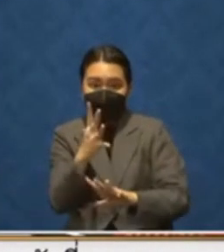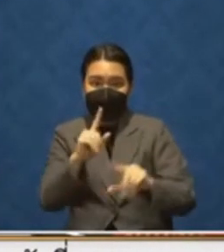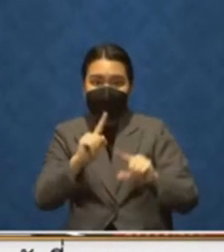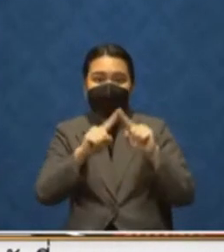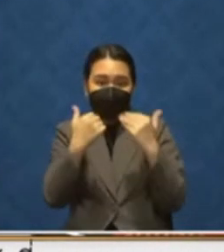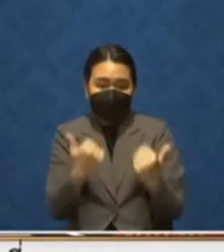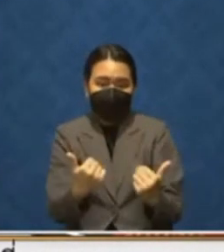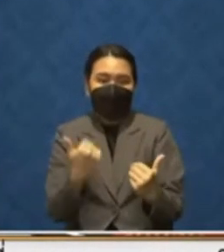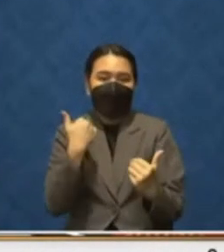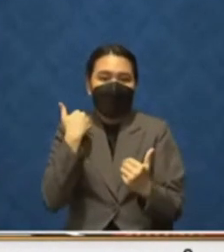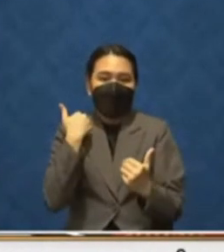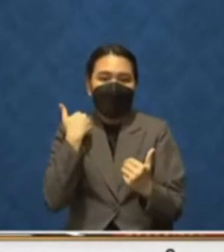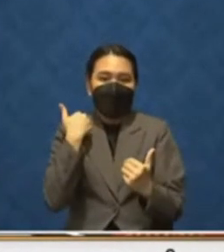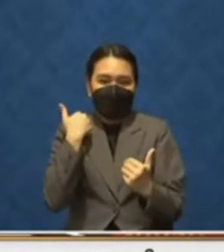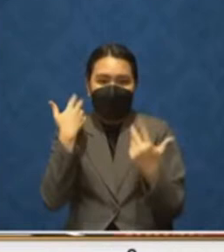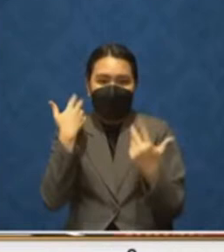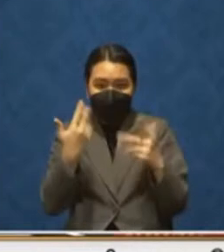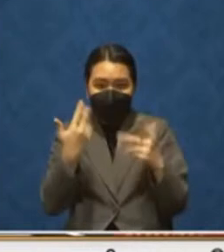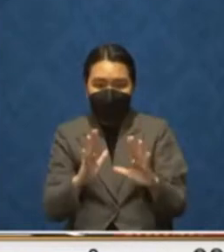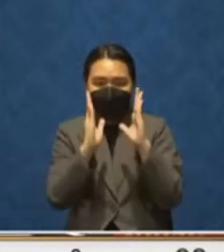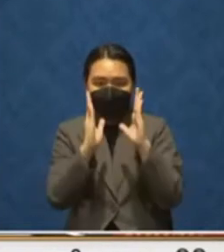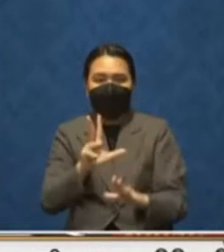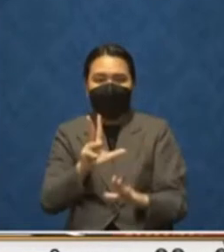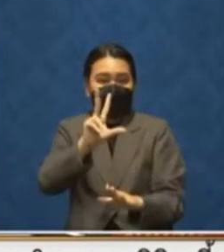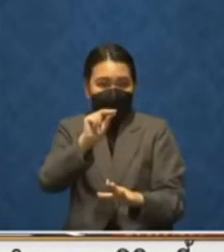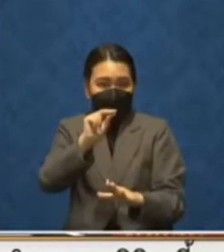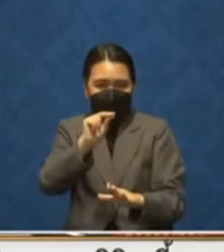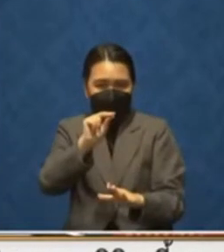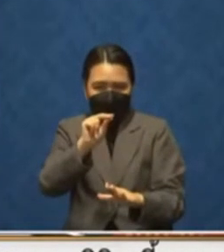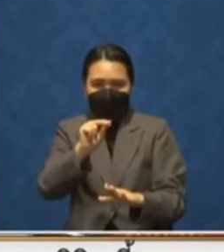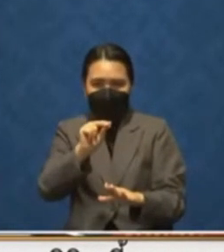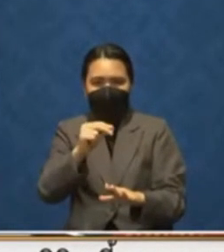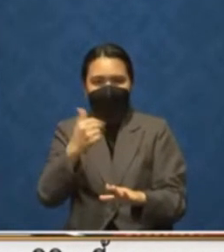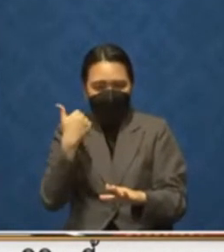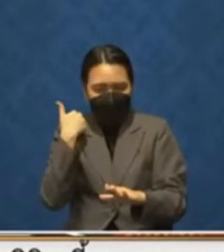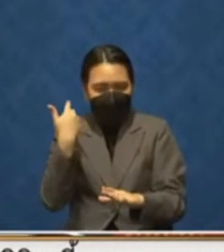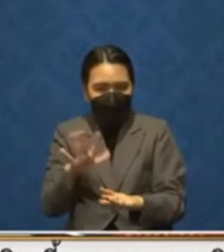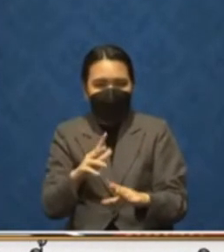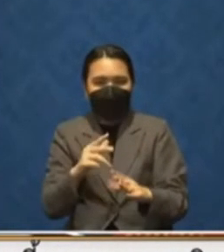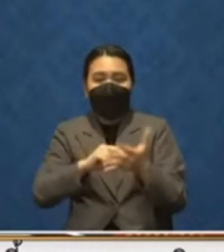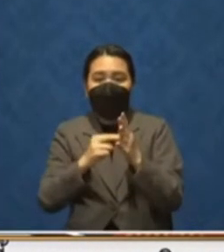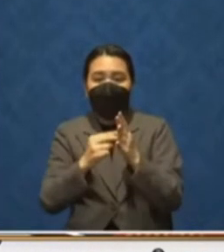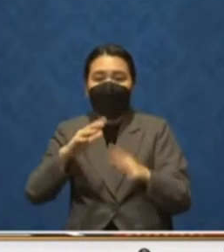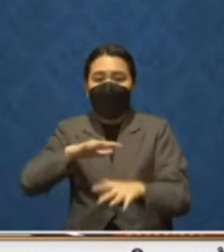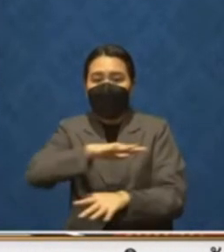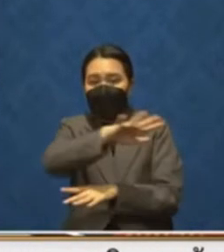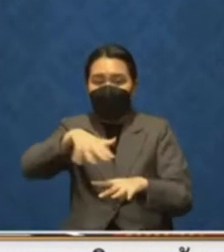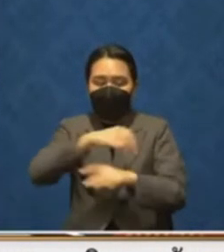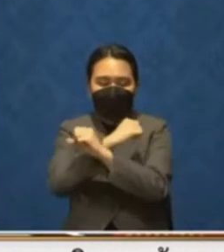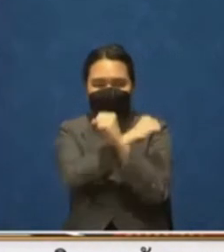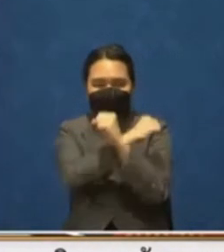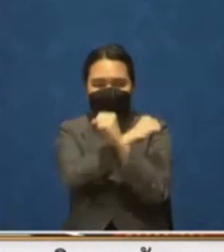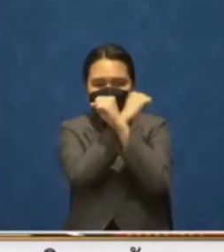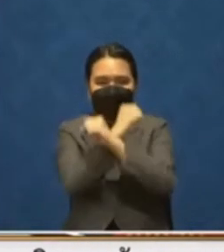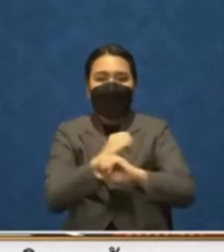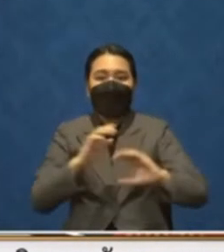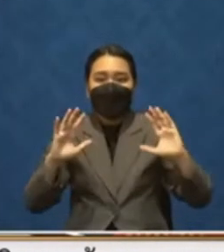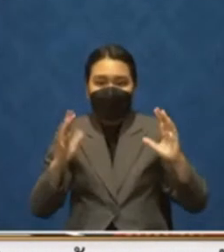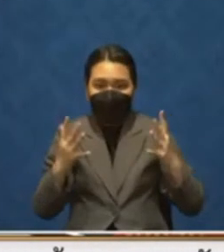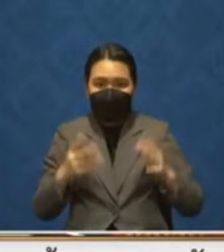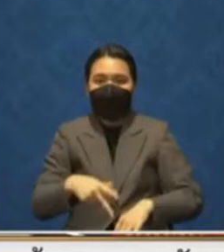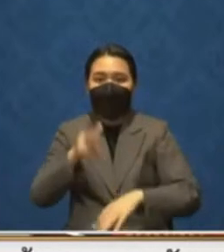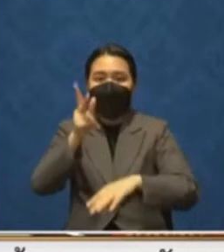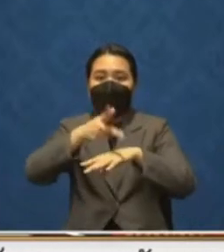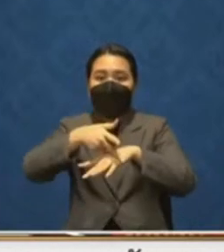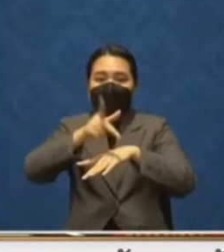ทรุดในประเทศไทยแล้วแน่นอนครับ 36คนโดนเพราะฉันตรงนี้ไม่มีใครปลอดภัยครับไม่ว่าจะเป็นท่านประธานเองไม่ว่าจะเป็นท่า